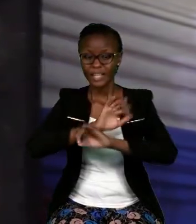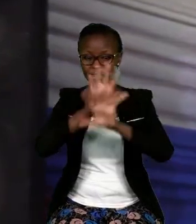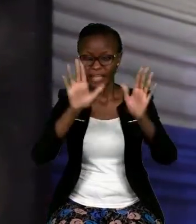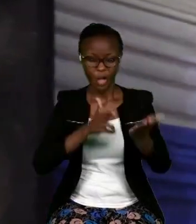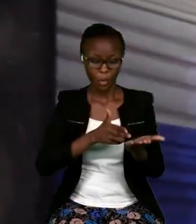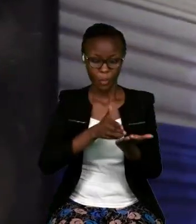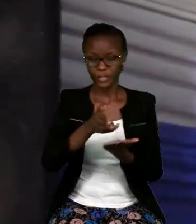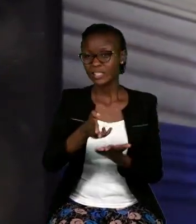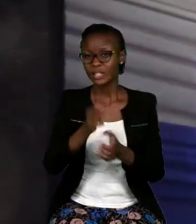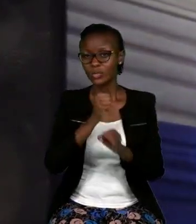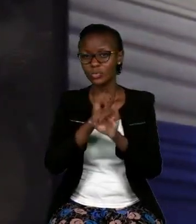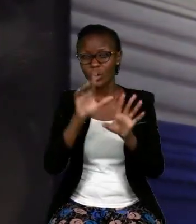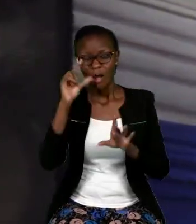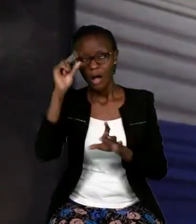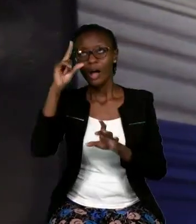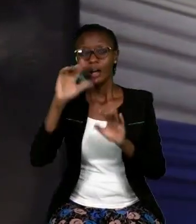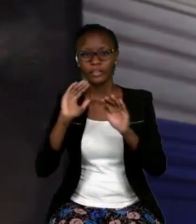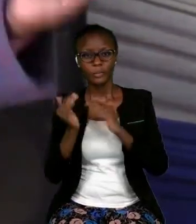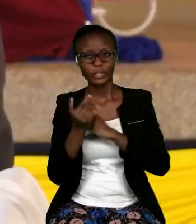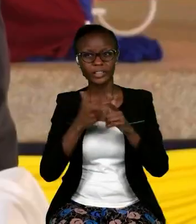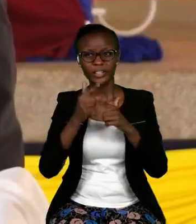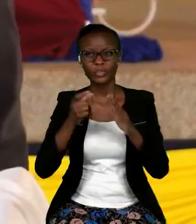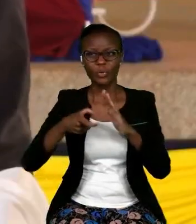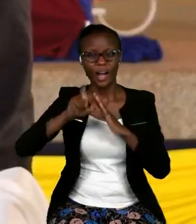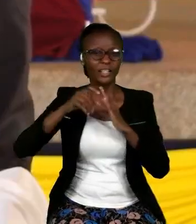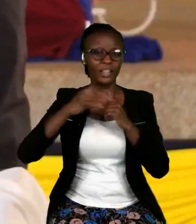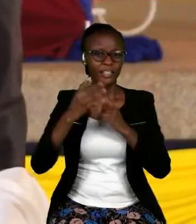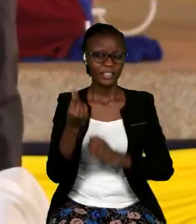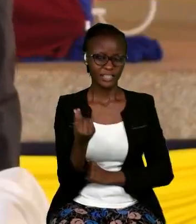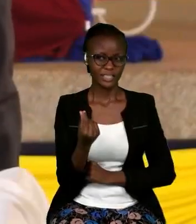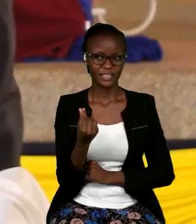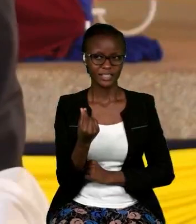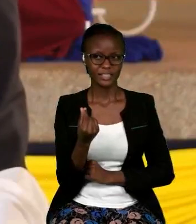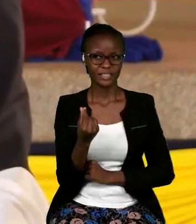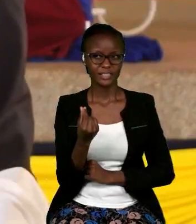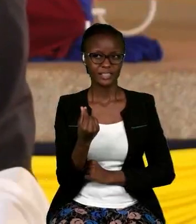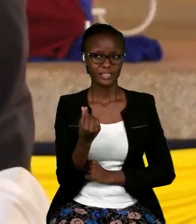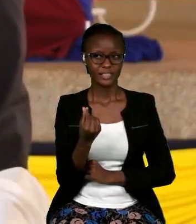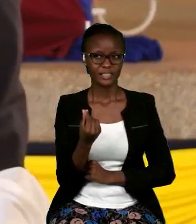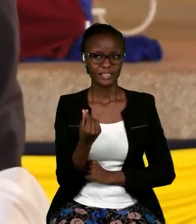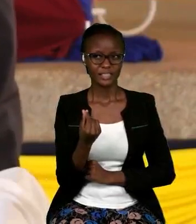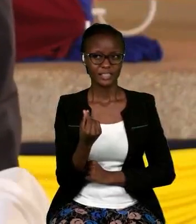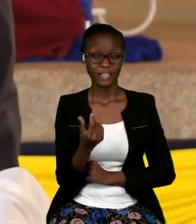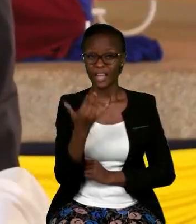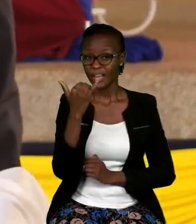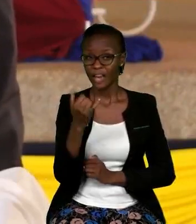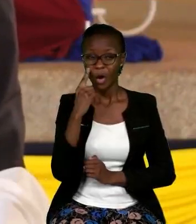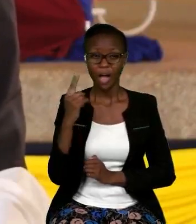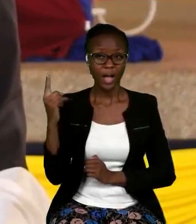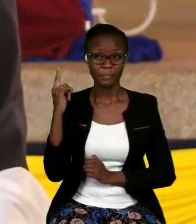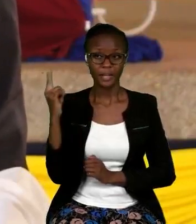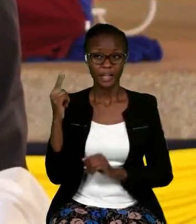Kwamba tu tusiamke asubuhi tunaambiwa wameongeza na shilingi nani bei ya mafuta ambayo imefika kiwango